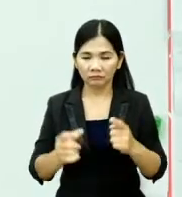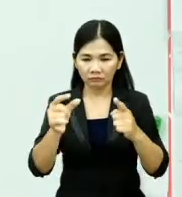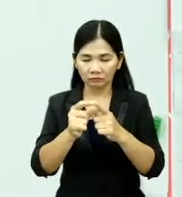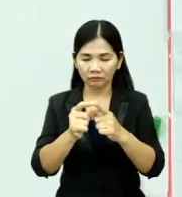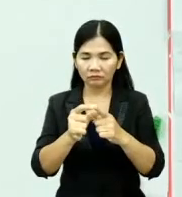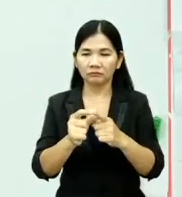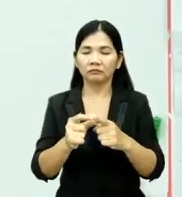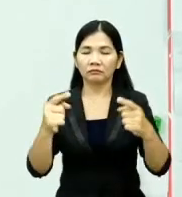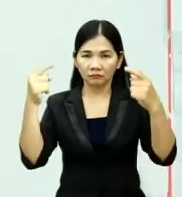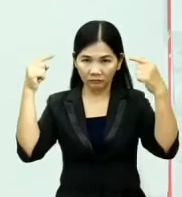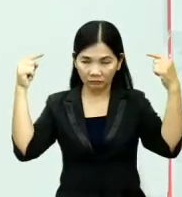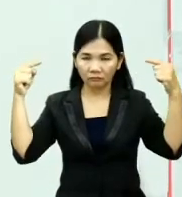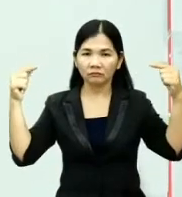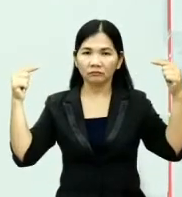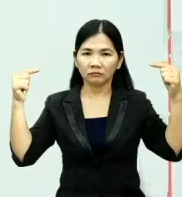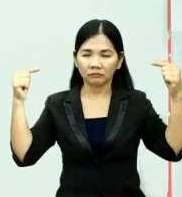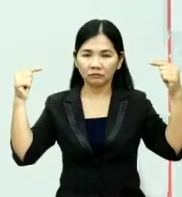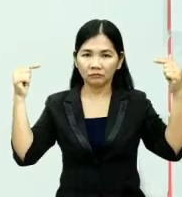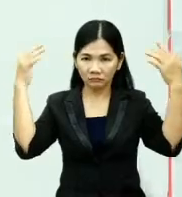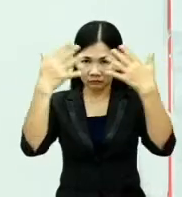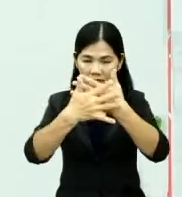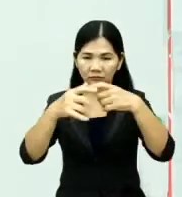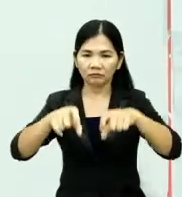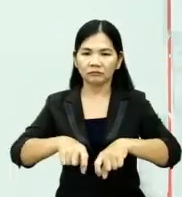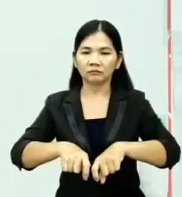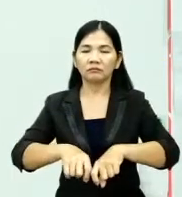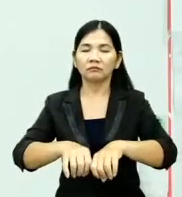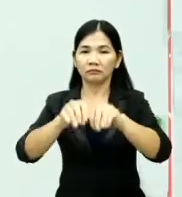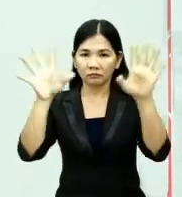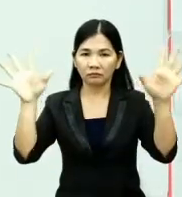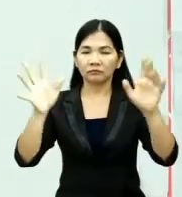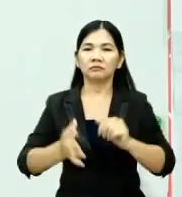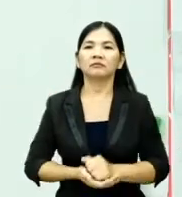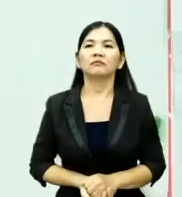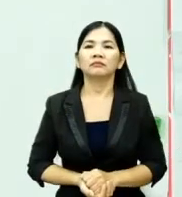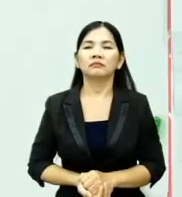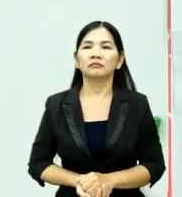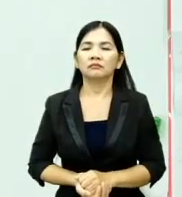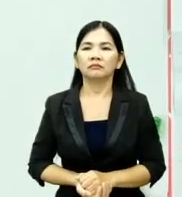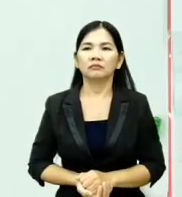ngờ ngất ngờ ngớ ní cứ bị ảnh à cốt rư cốp bị phlư vàng